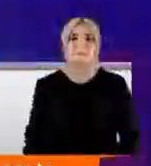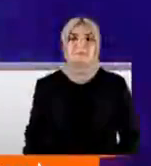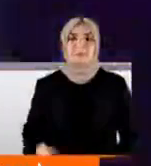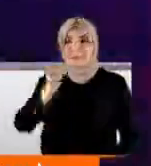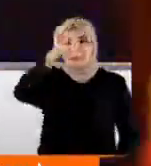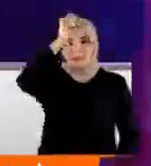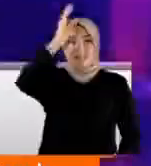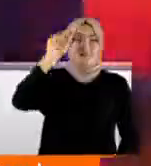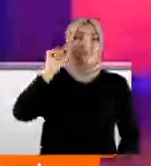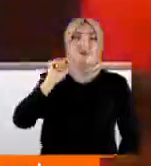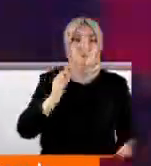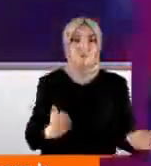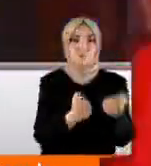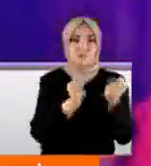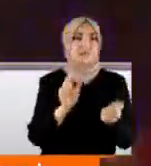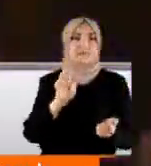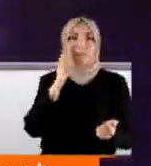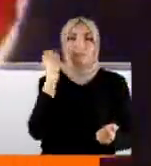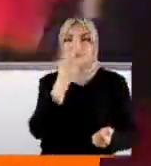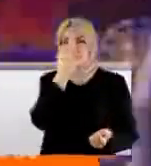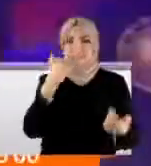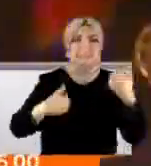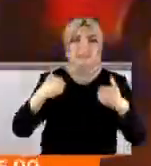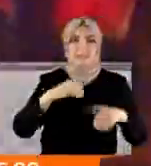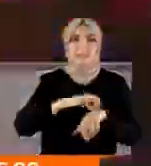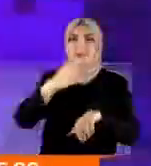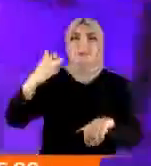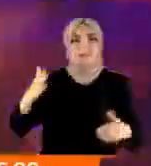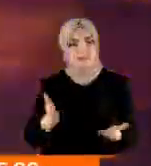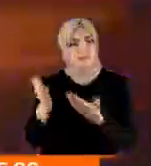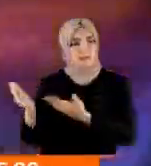İtfaiyenin kurtardığı 7 yaralı ise çevre hastanelere kaldırıldı.